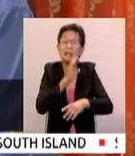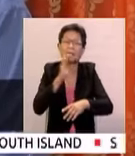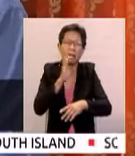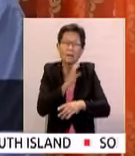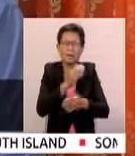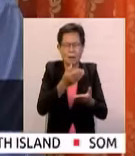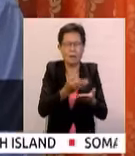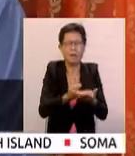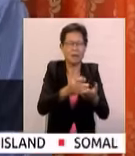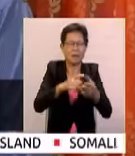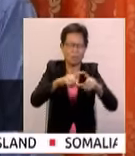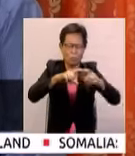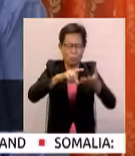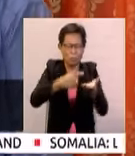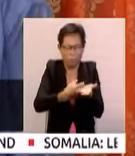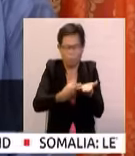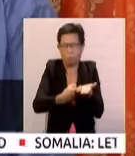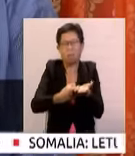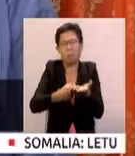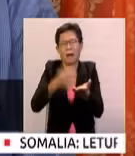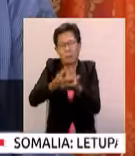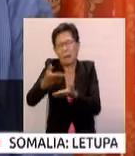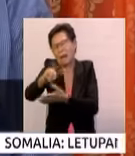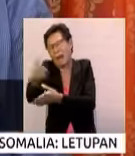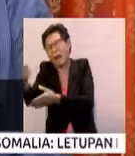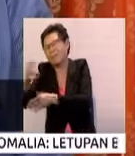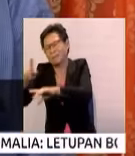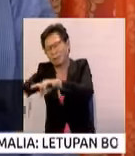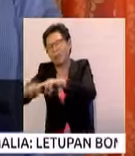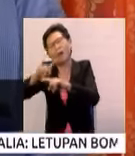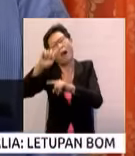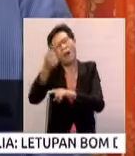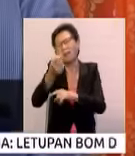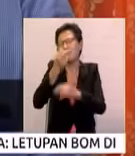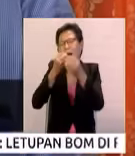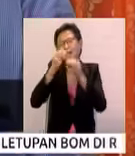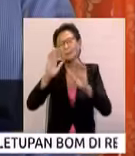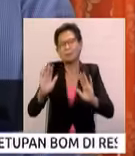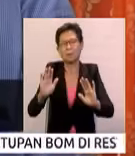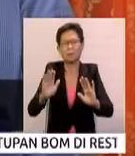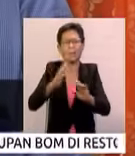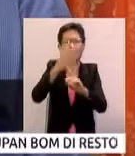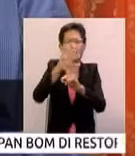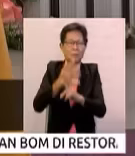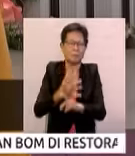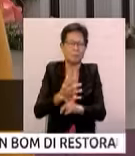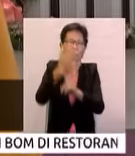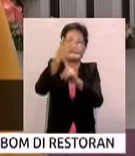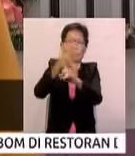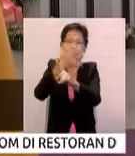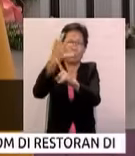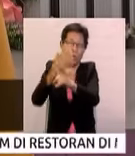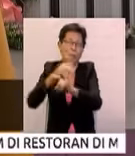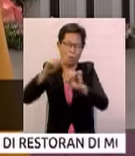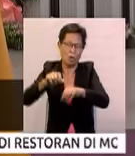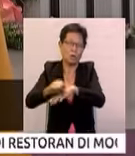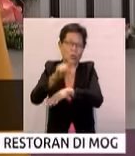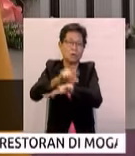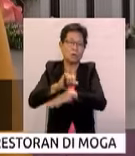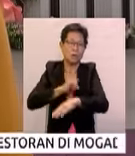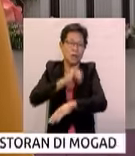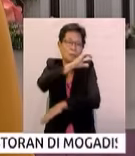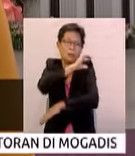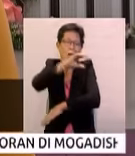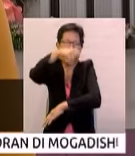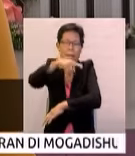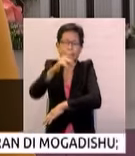beli lain-lain lah. Kasih makanan saja. Itu kupon 5 bulan dia boleh pakai lah. Dan saya sebagai pengurusi